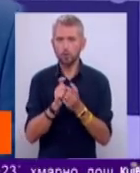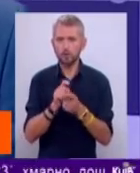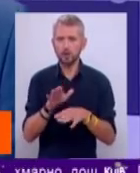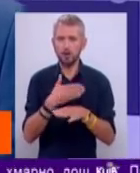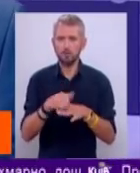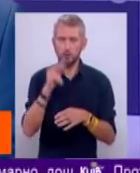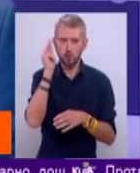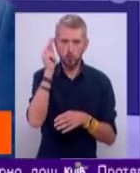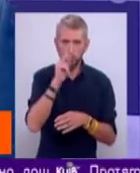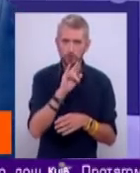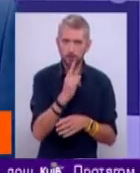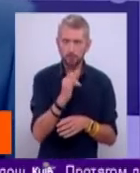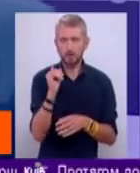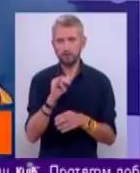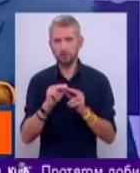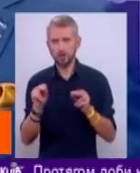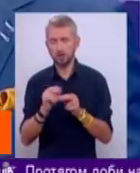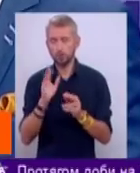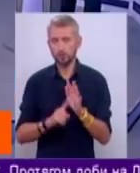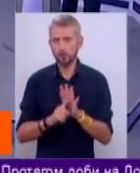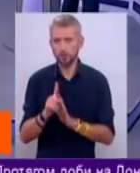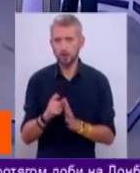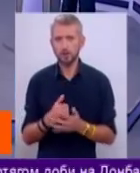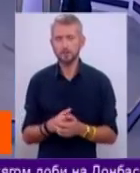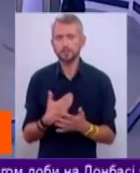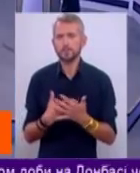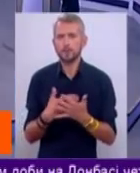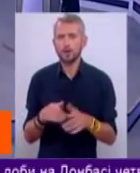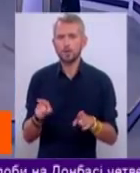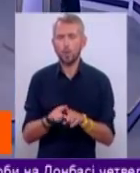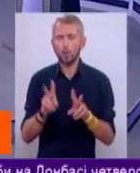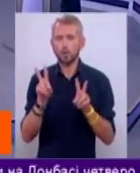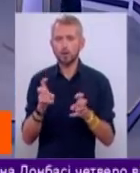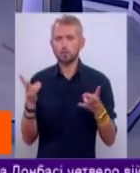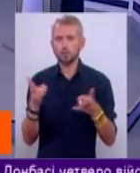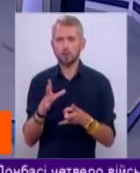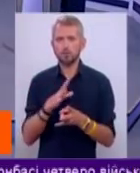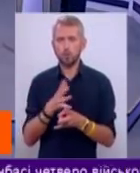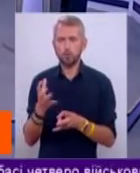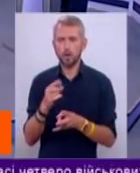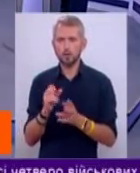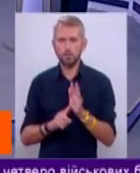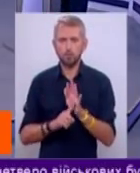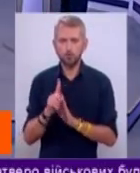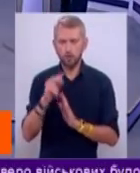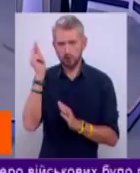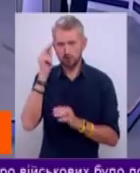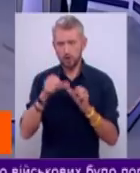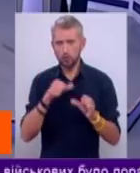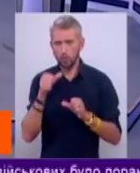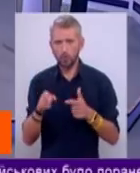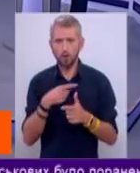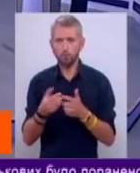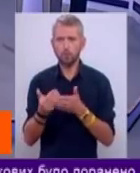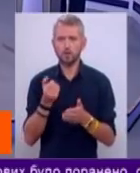і вчителем. Ну що ж, ми будемо розпочинати. Власне, здавалося б, таку тему варто було б брати на початку навчального року або за